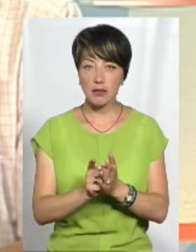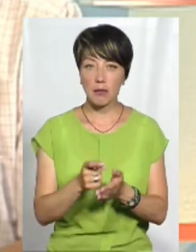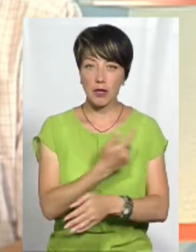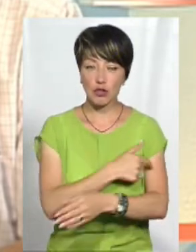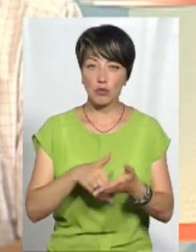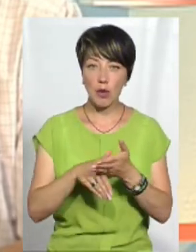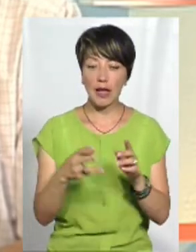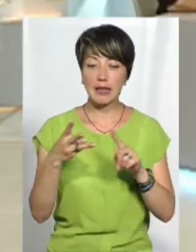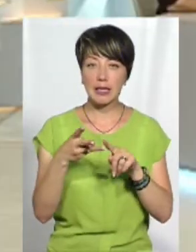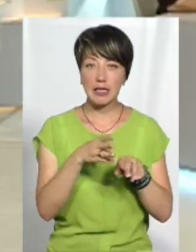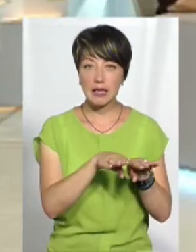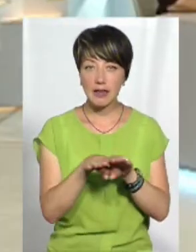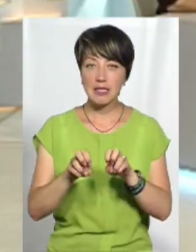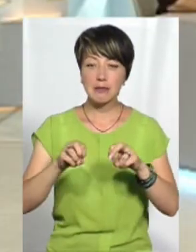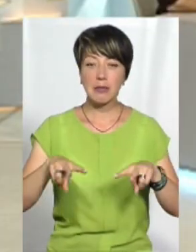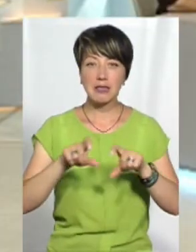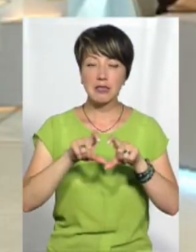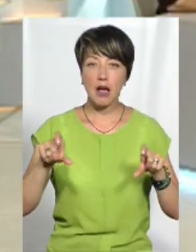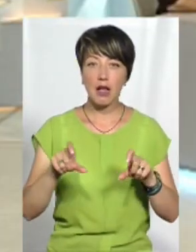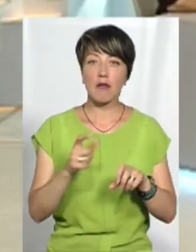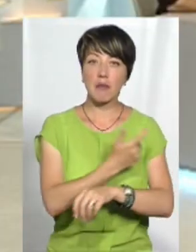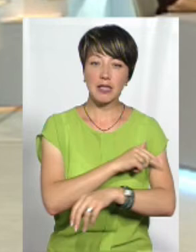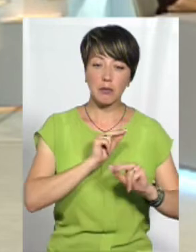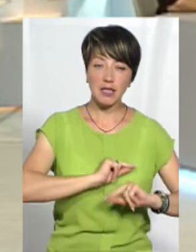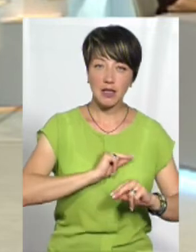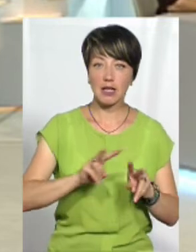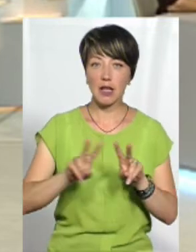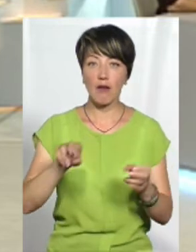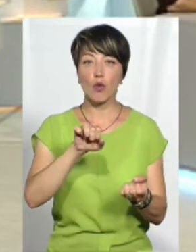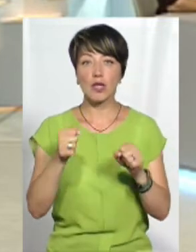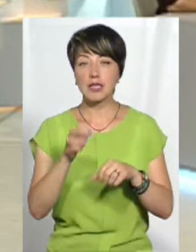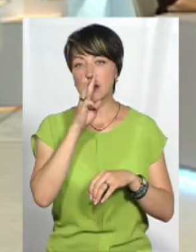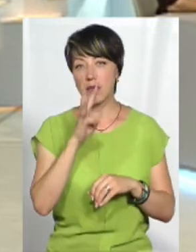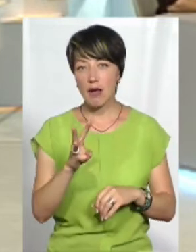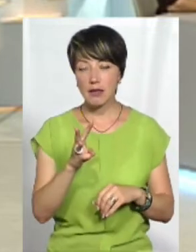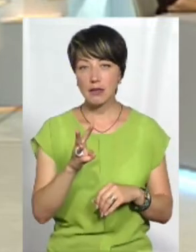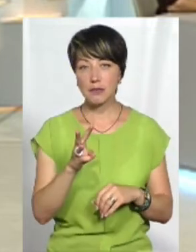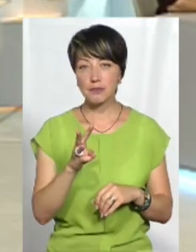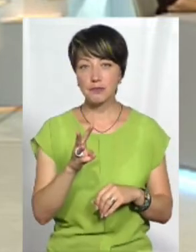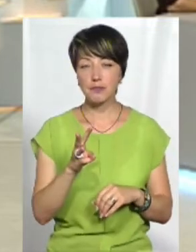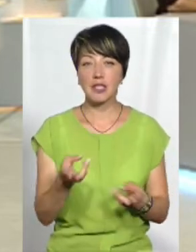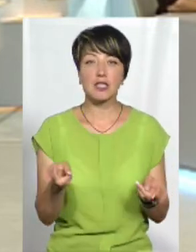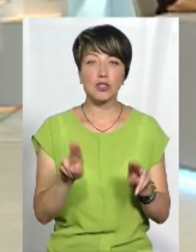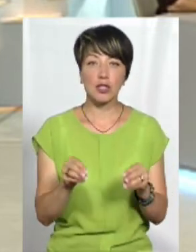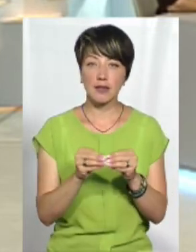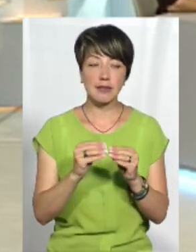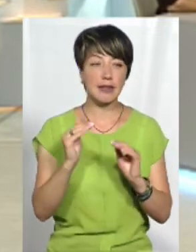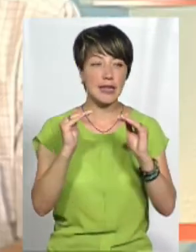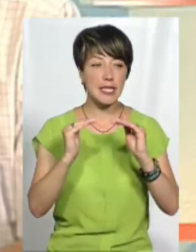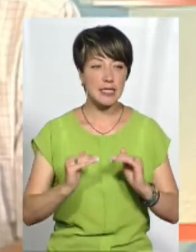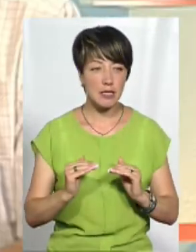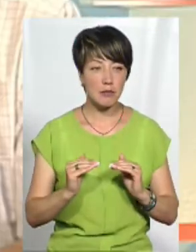третинний рівень, спеціалізовані заходи. Як в медичних працівників, так і водіїв зарплати залишаються